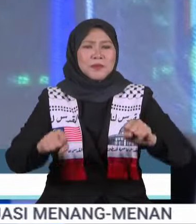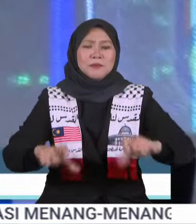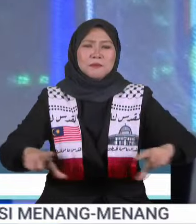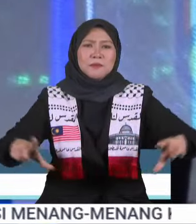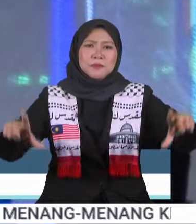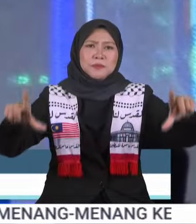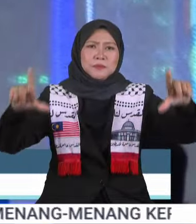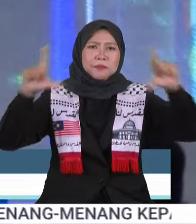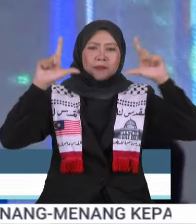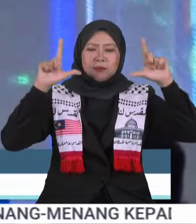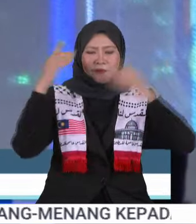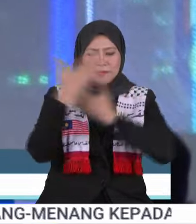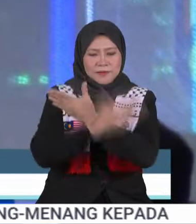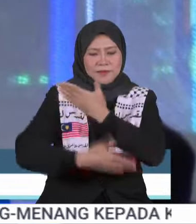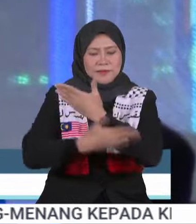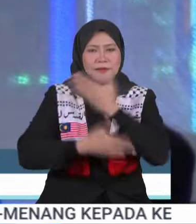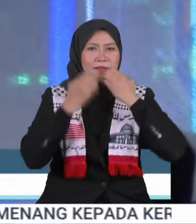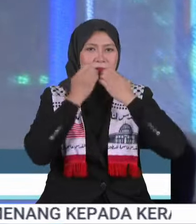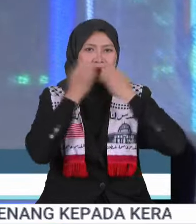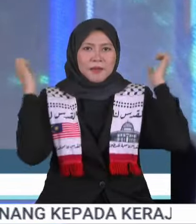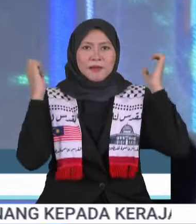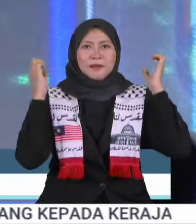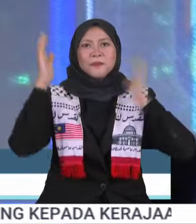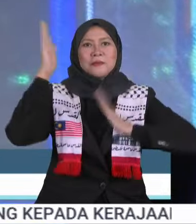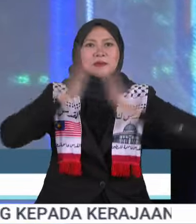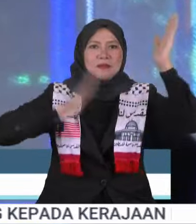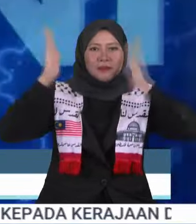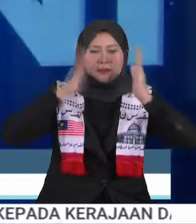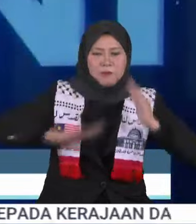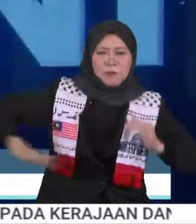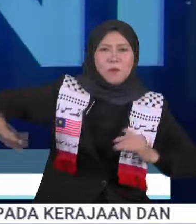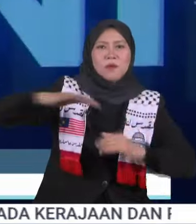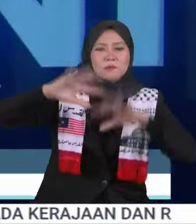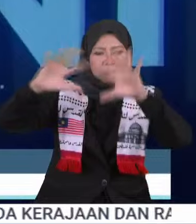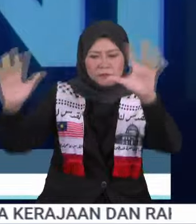diangkat sebagai negara hebat Malaysia di antara dunia.